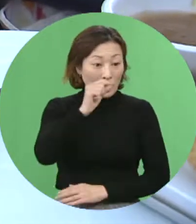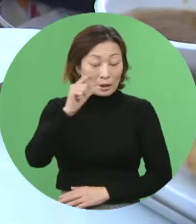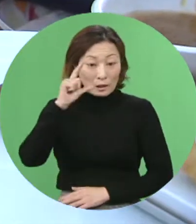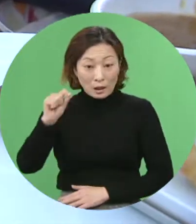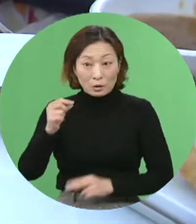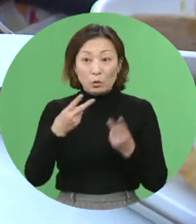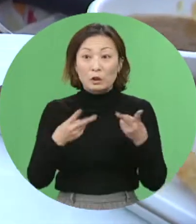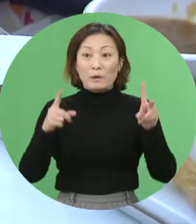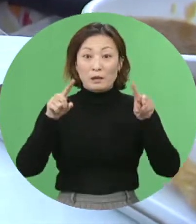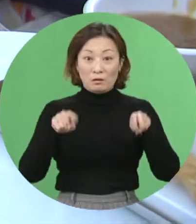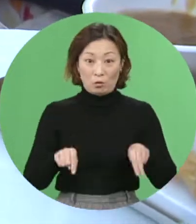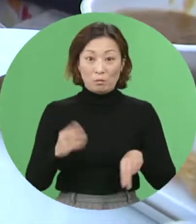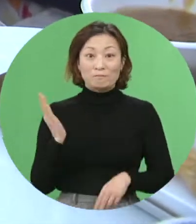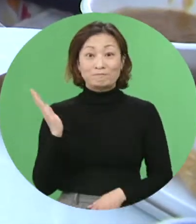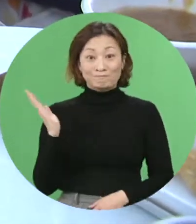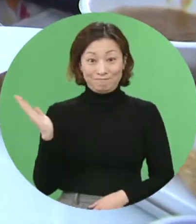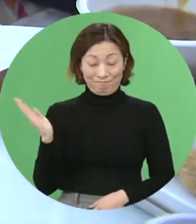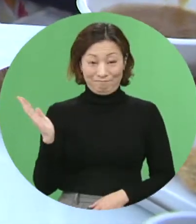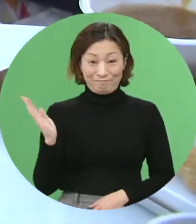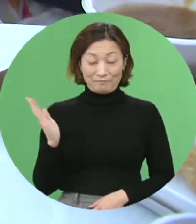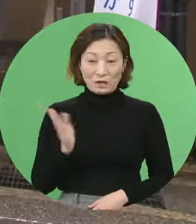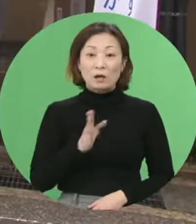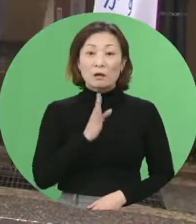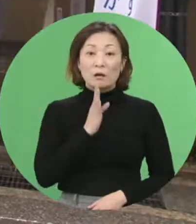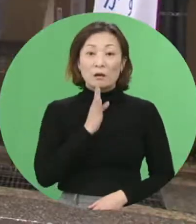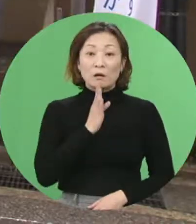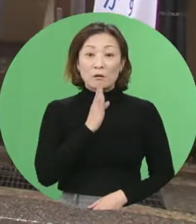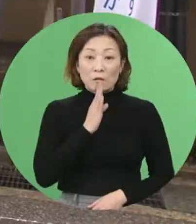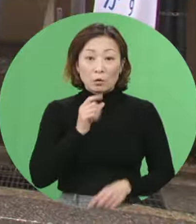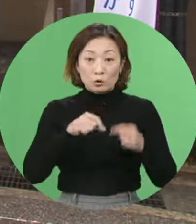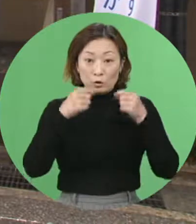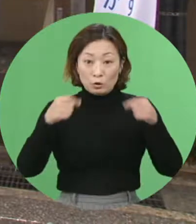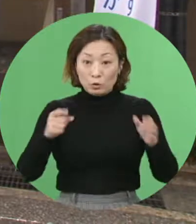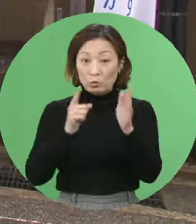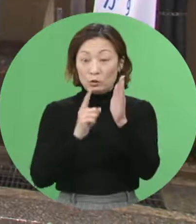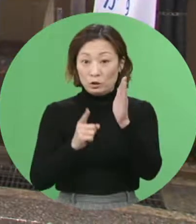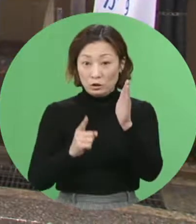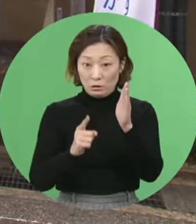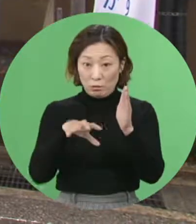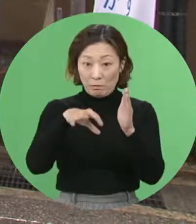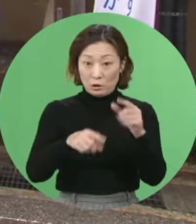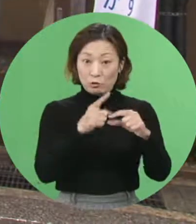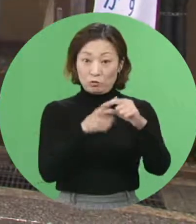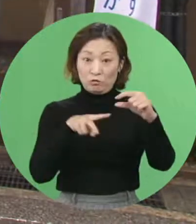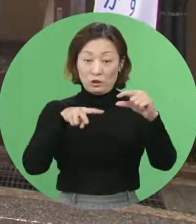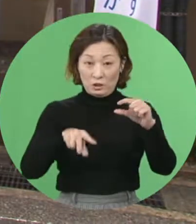、金岩小道が本龍寺を中心に行われました。